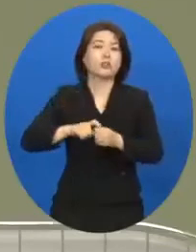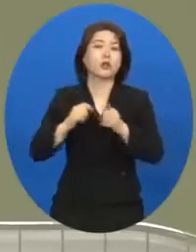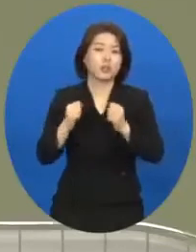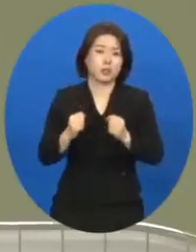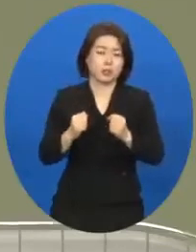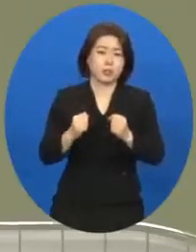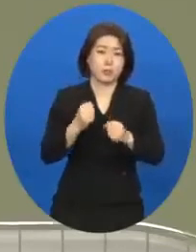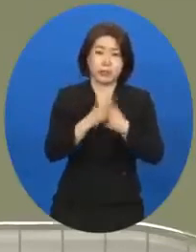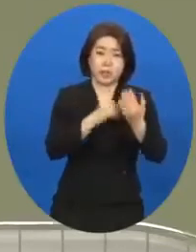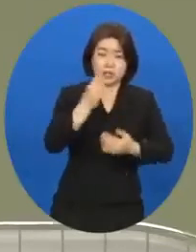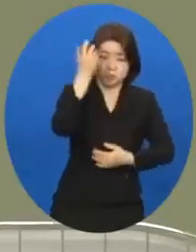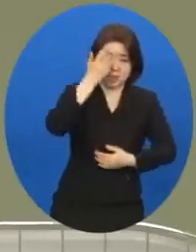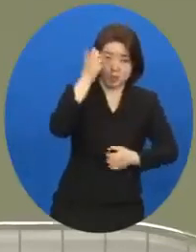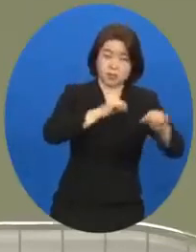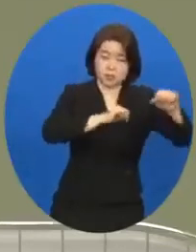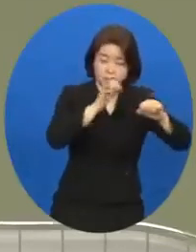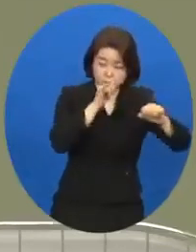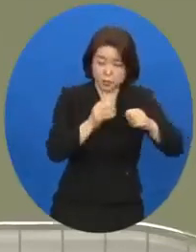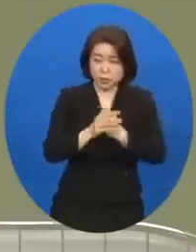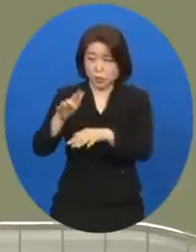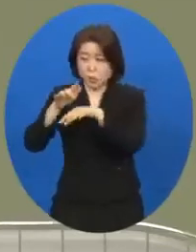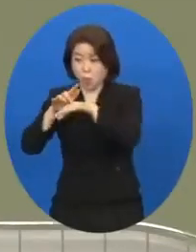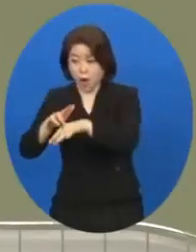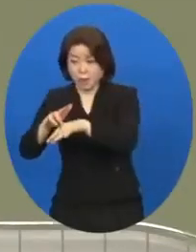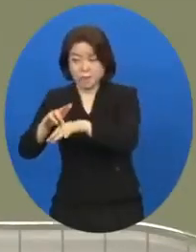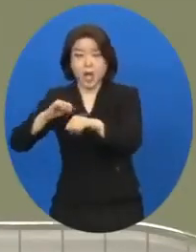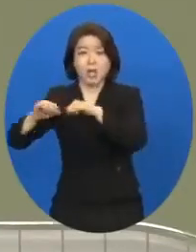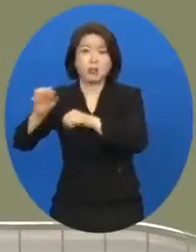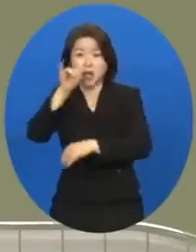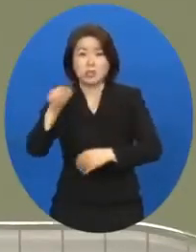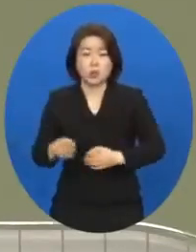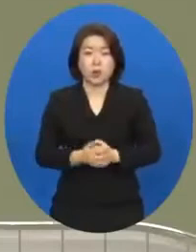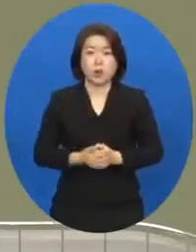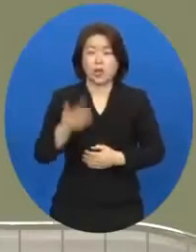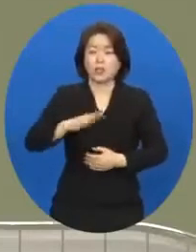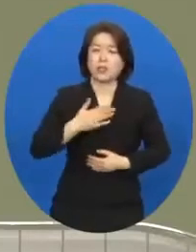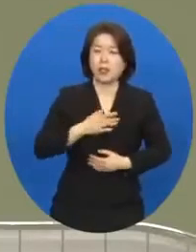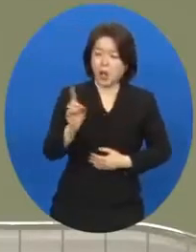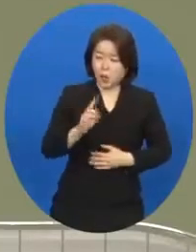성령의 역사도 있고 악마의 역사도 있어요. 그런데 내가 어떤 일로